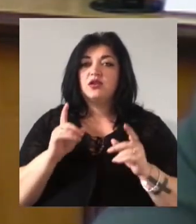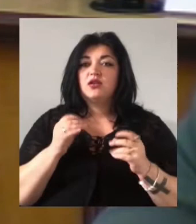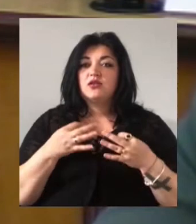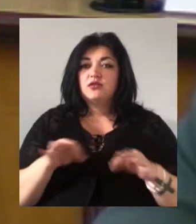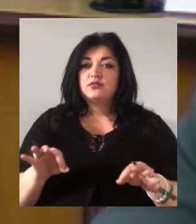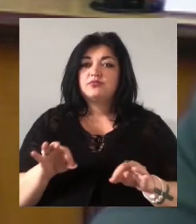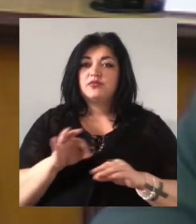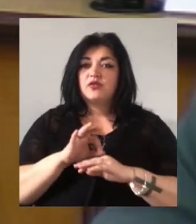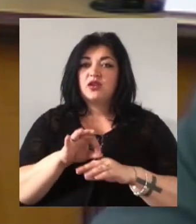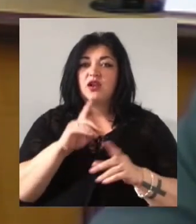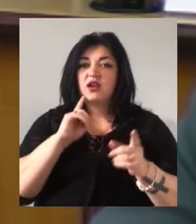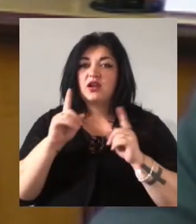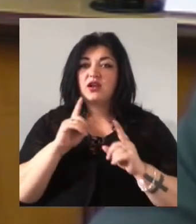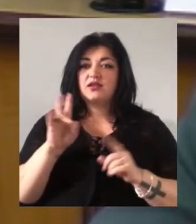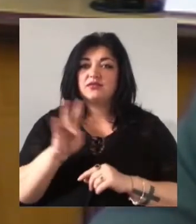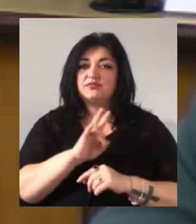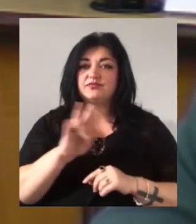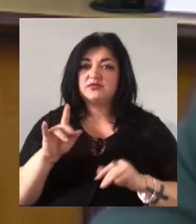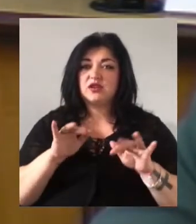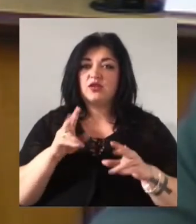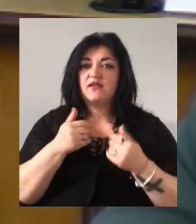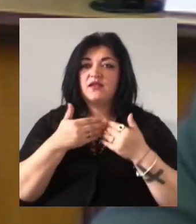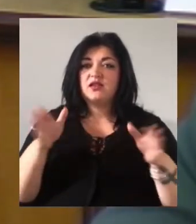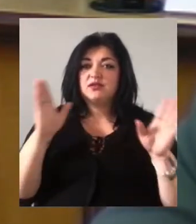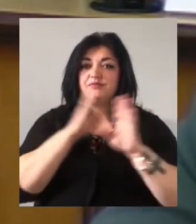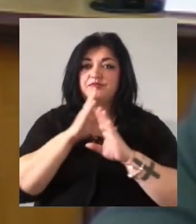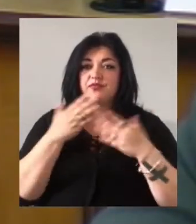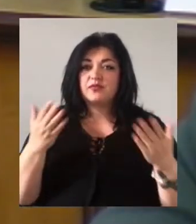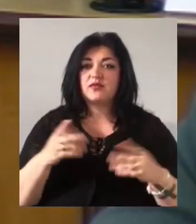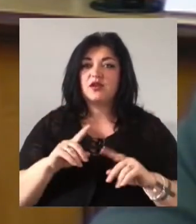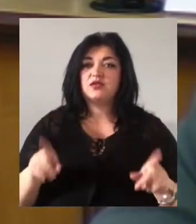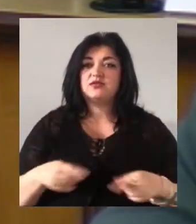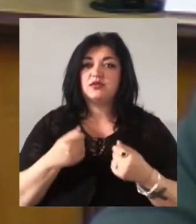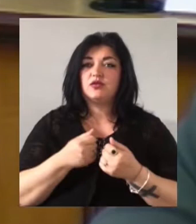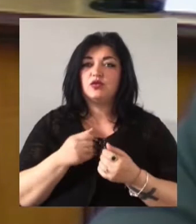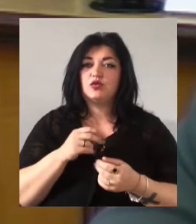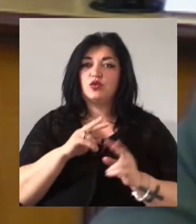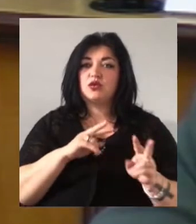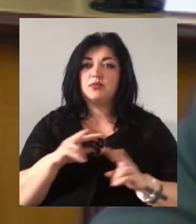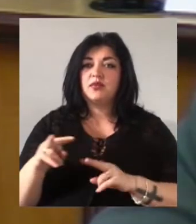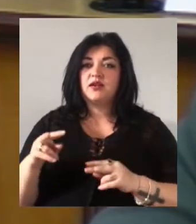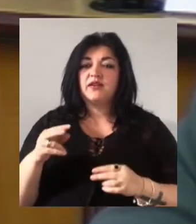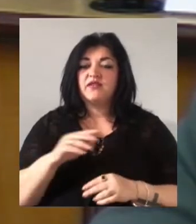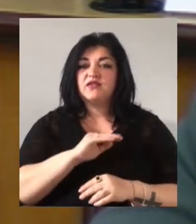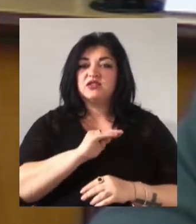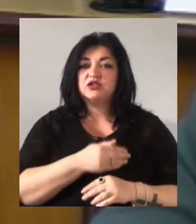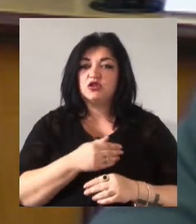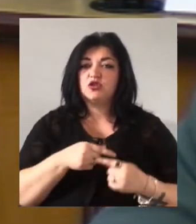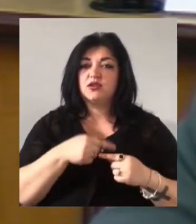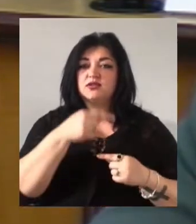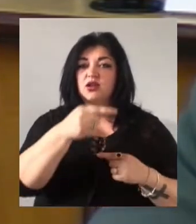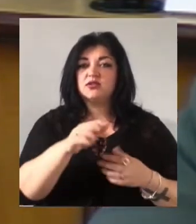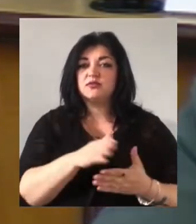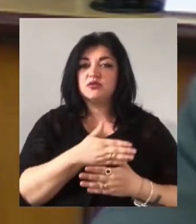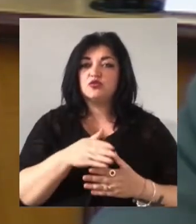на відкритому повітрі за умови контролю релігійної організації дотримання фізичної дистанції між учасниками не менше,